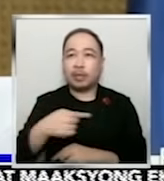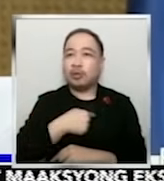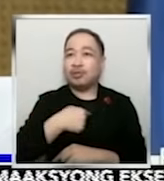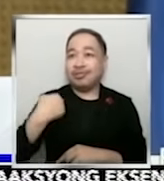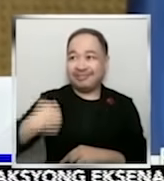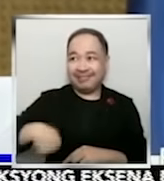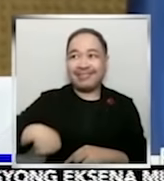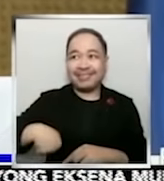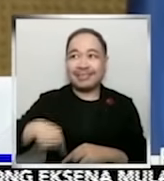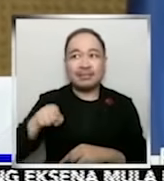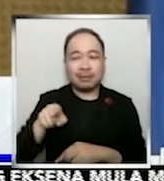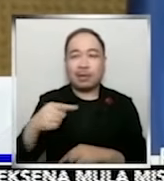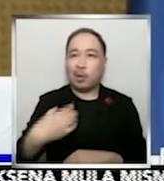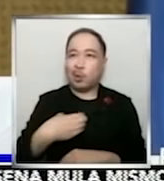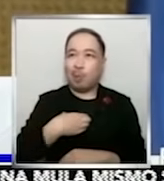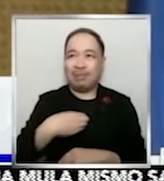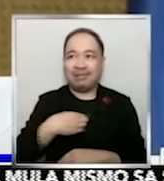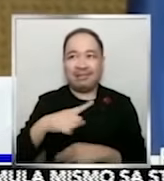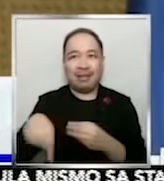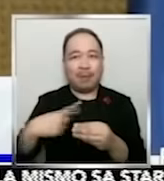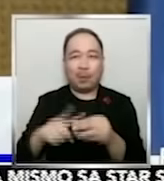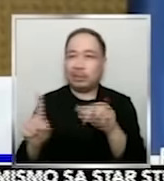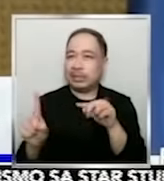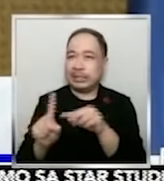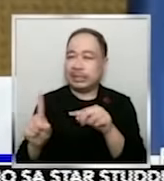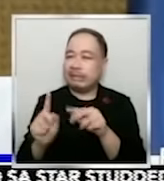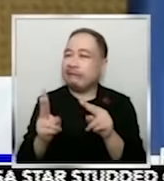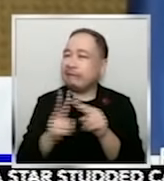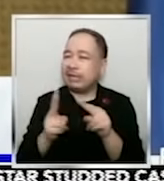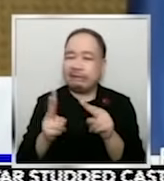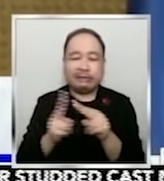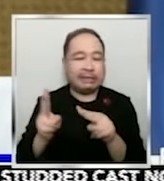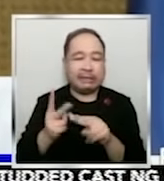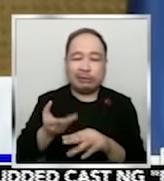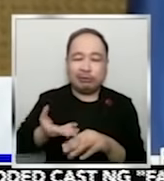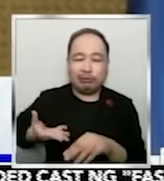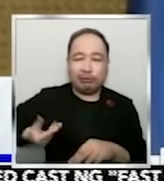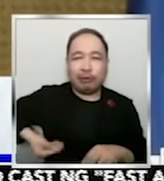na masyadong corrupt daw. Kaya